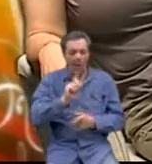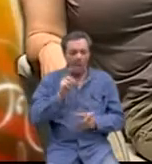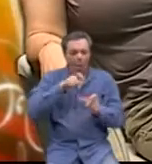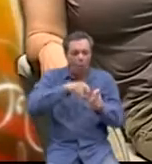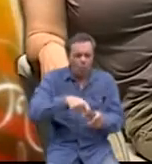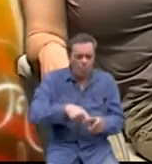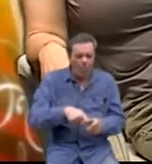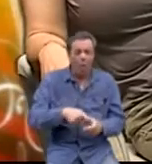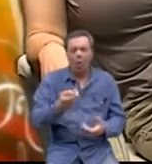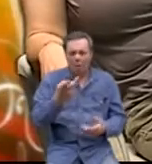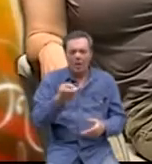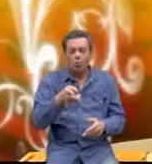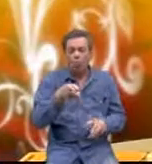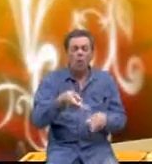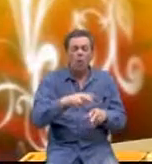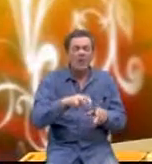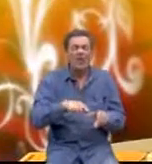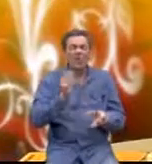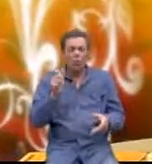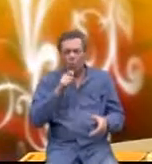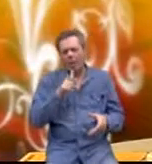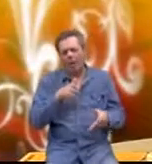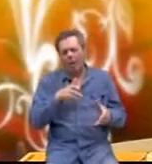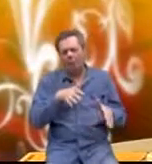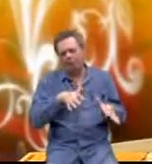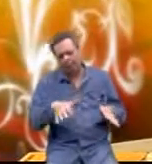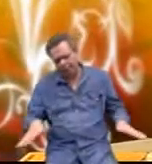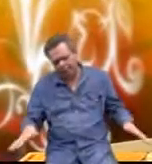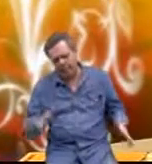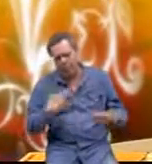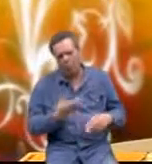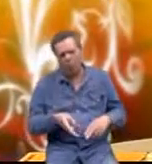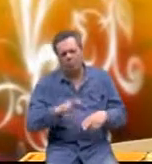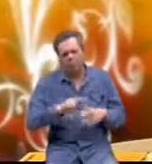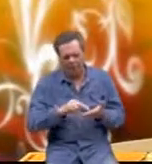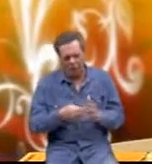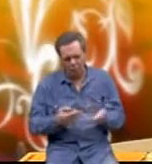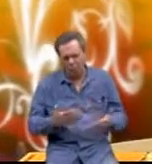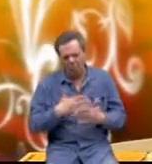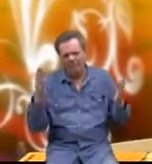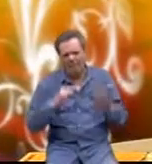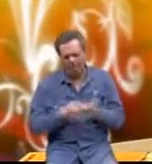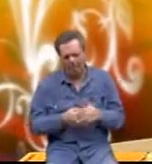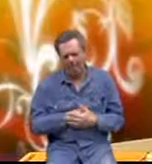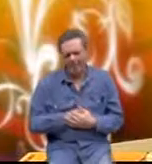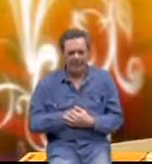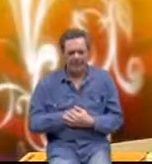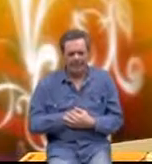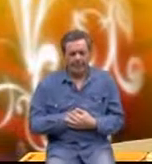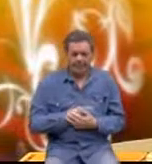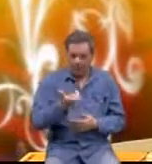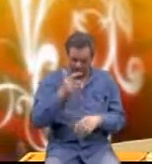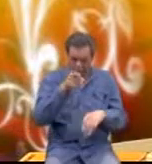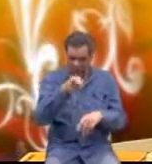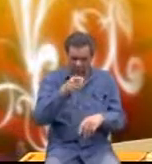uključujemo, one su još više isključene i još više padaju u svoj problem ponašanja, jel tako? Tako je, da. Znači, jel to